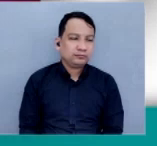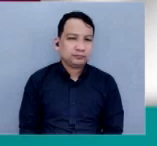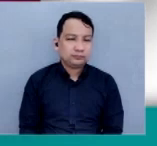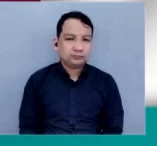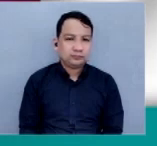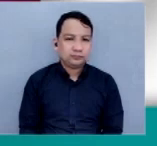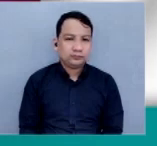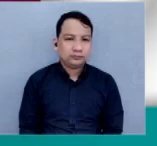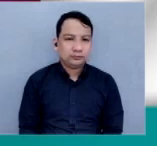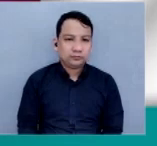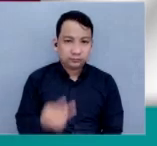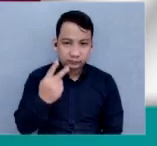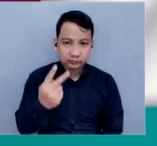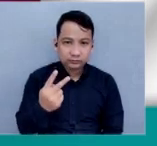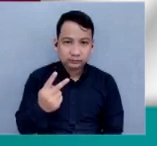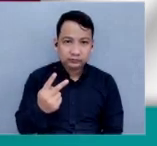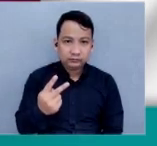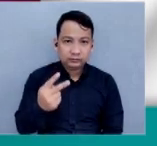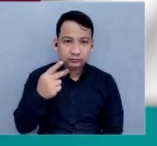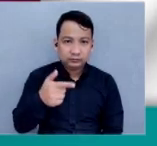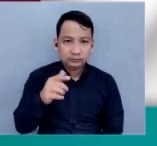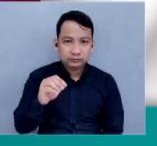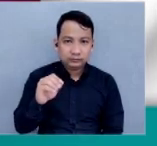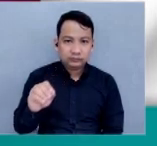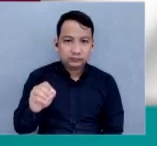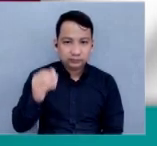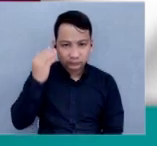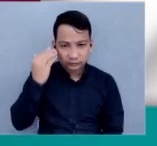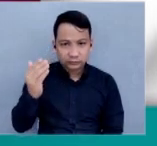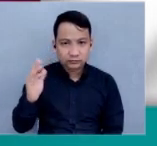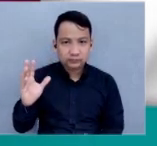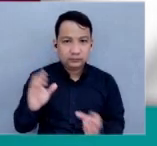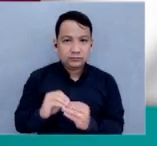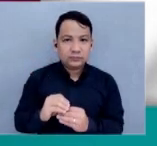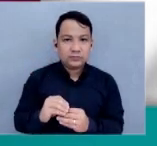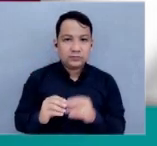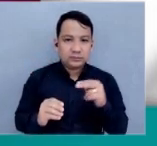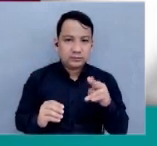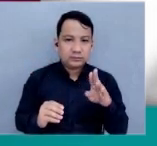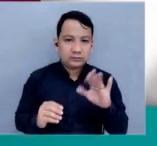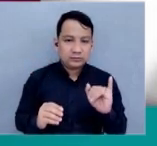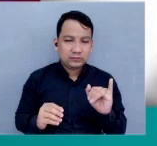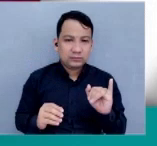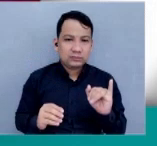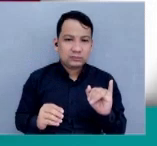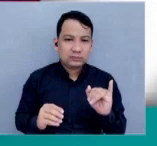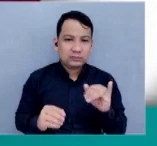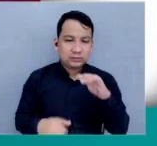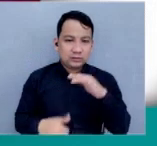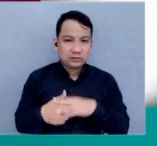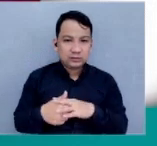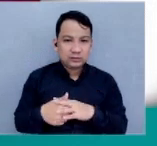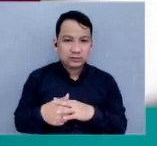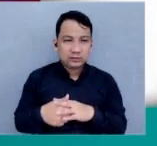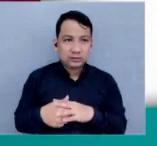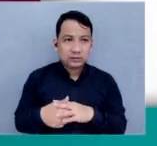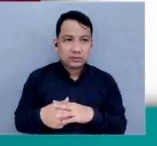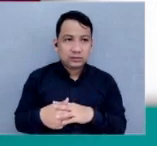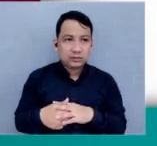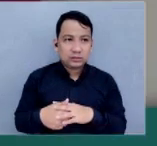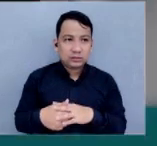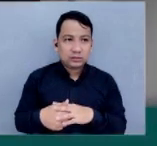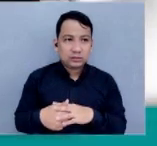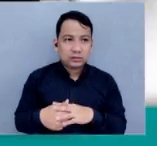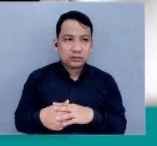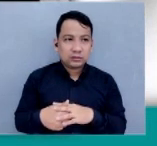Dalawang Alicial Guo ang nasa database ng National Bureau of Investigation o NBI. Yan ang nabunyag kahapon sa pagdinig ng Senate Committee on Women and